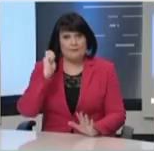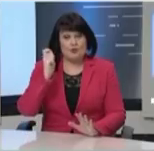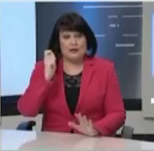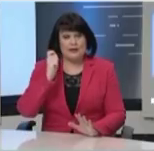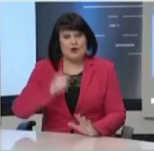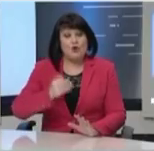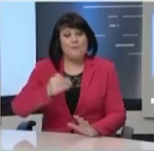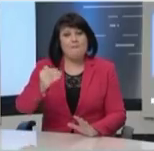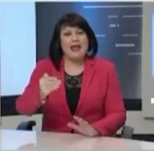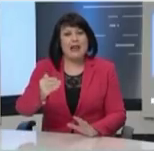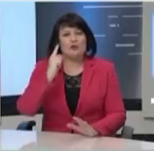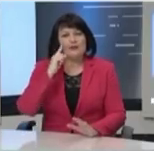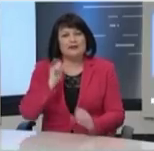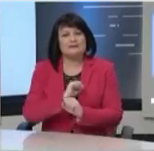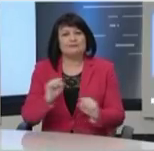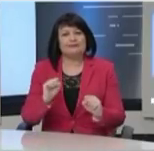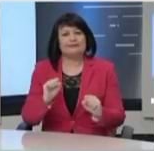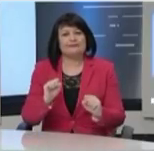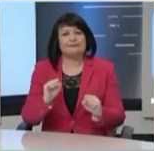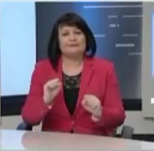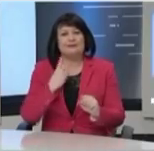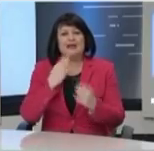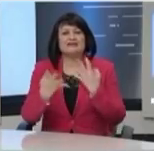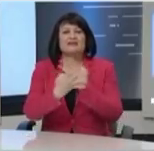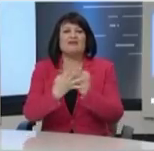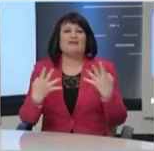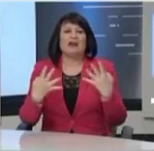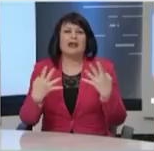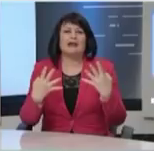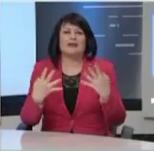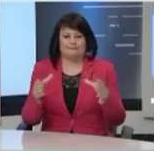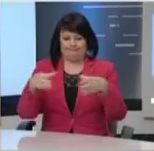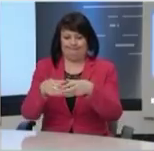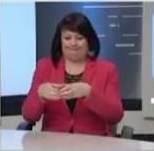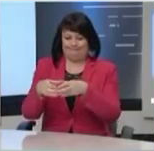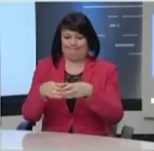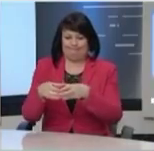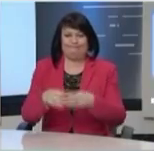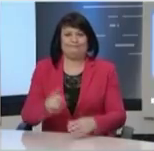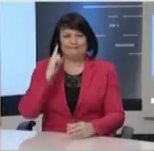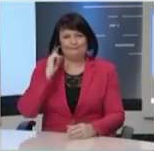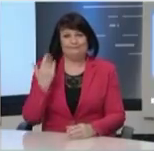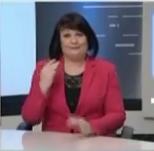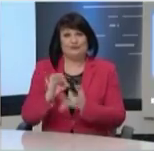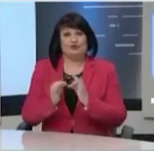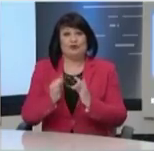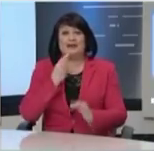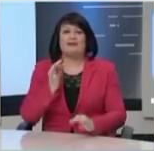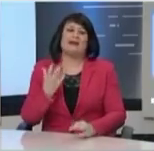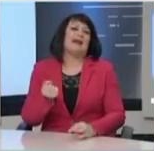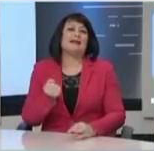μέλλον. Τη δική σας φυλακή χτίζετε. Είχατε μια ιστορική ευκαιρία, κύριε Μητσοτάκη,